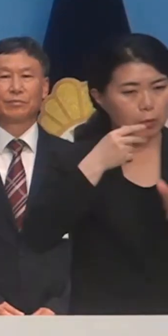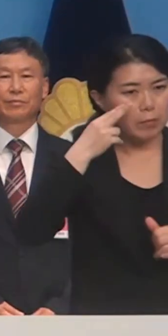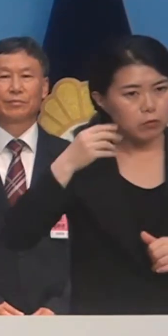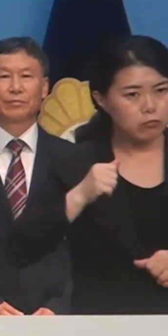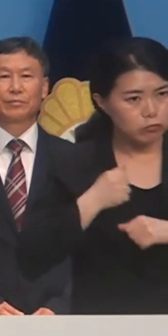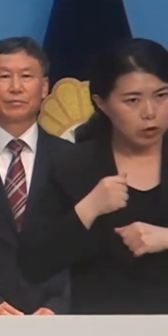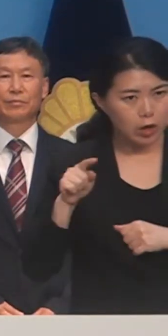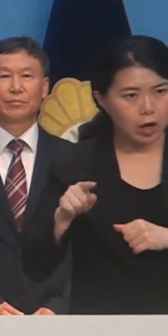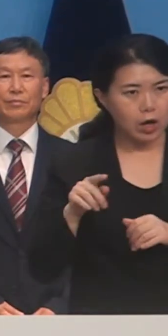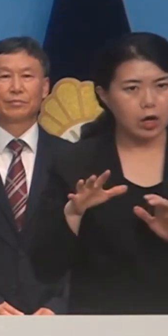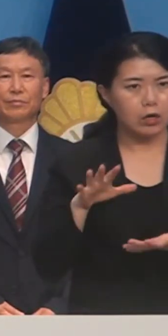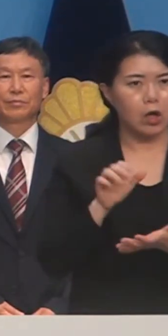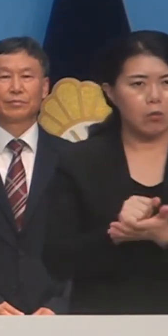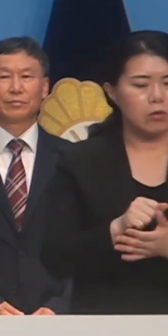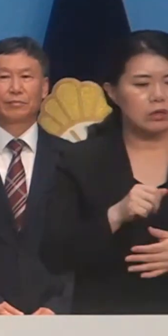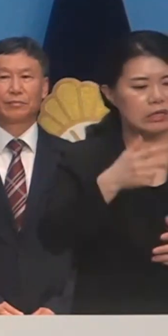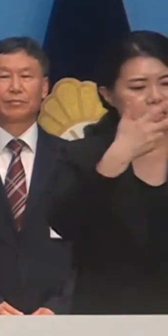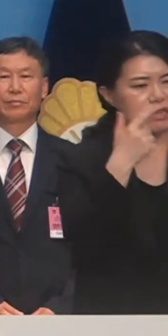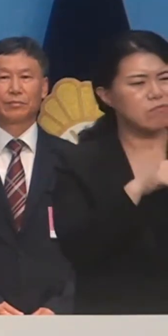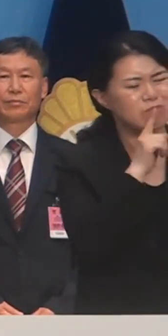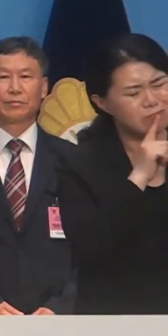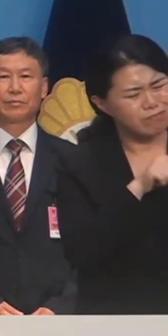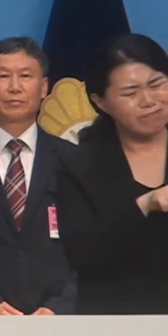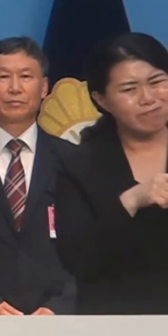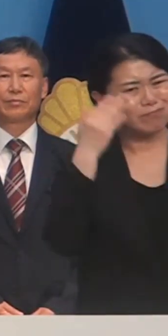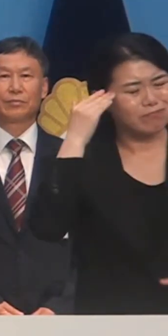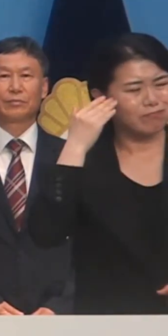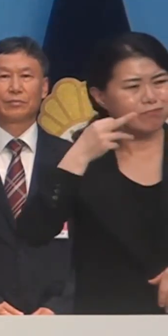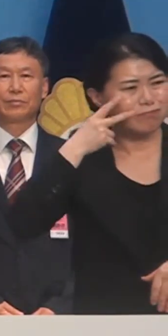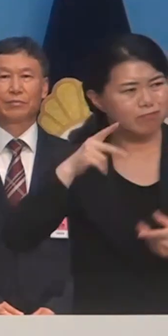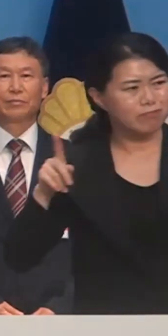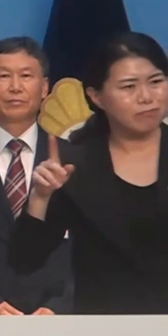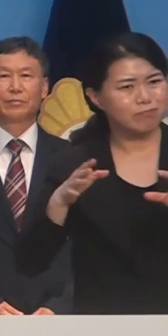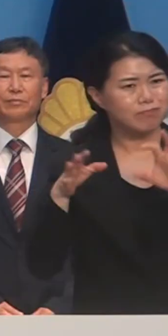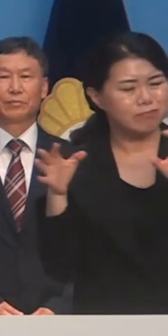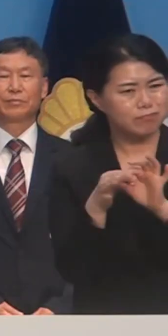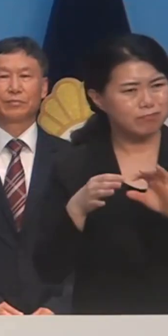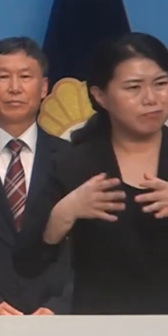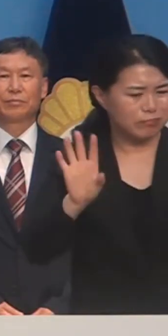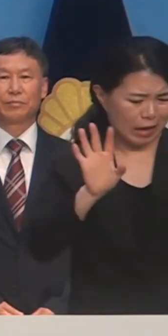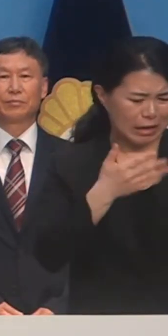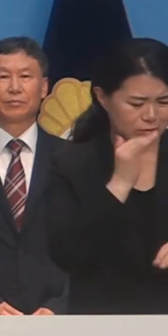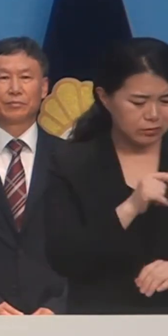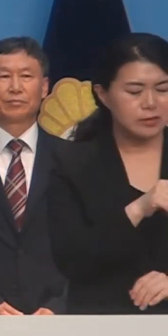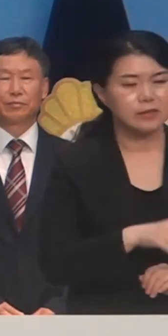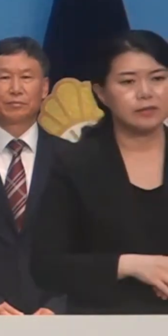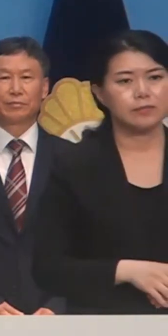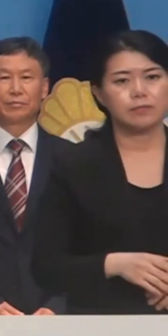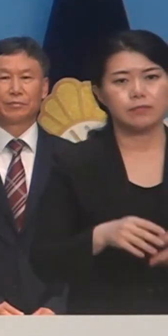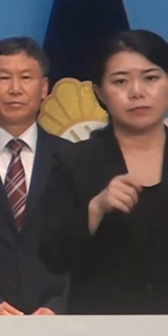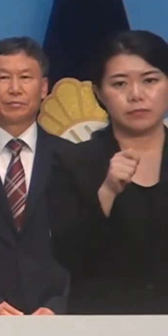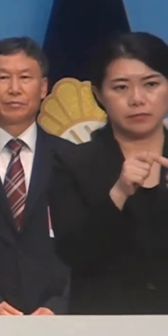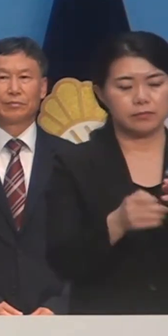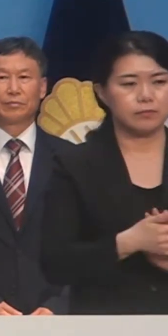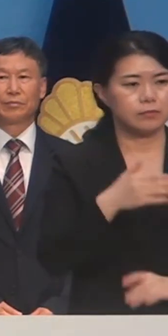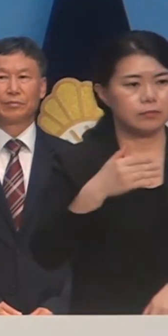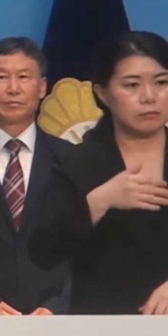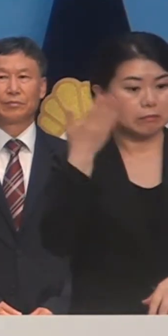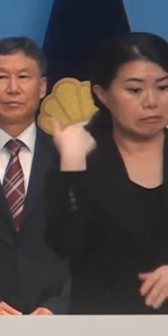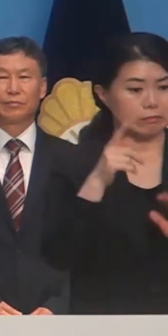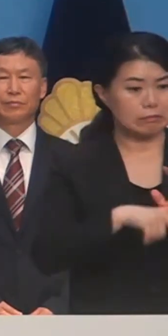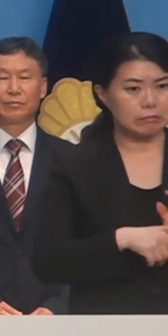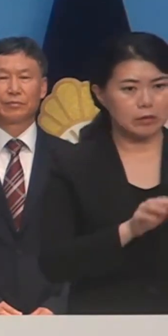정복군으로 묘사한 이재명 후보는 한미관계를 망치는 주범이 될 것이기 때문이다. 둘째,